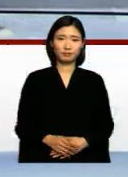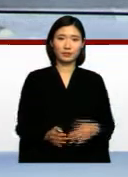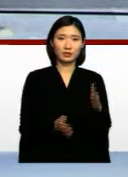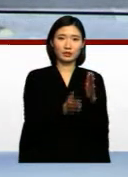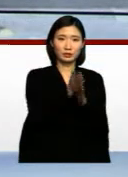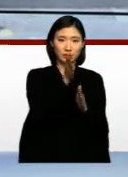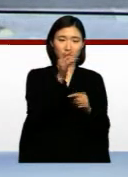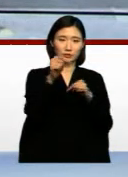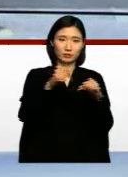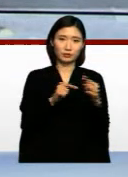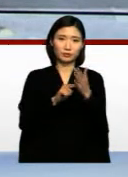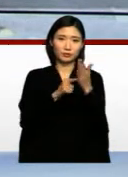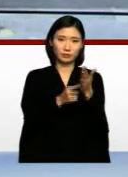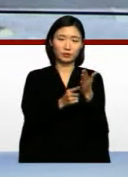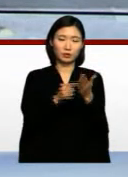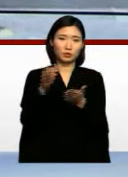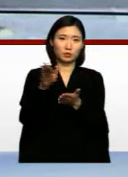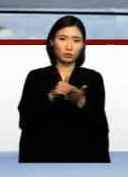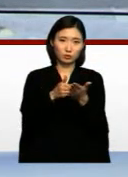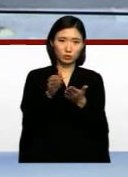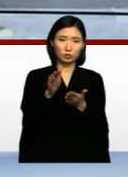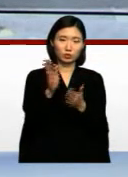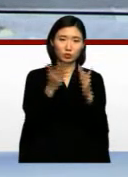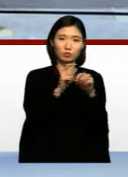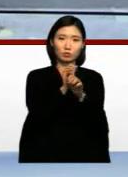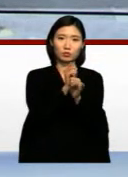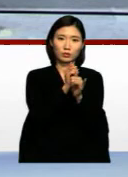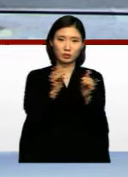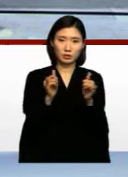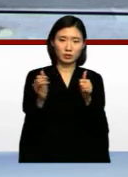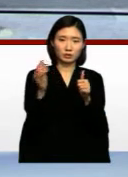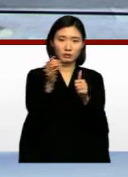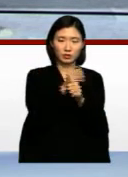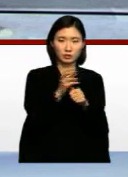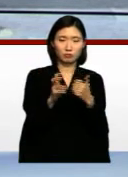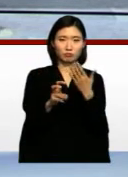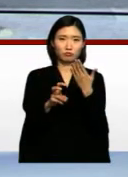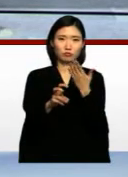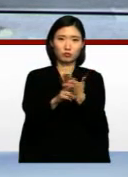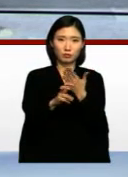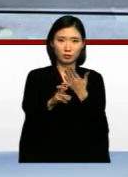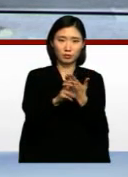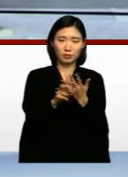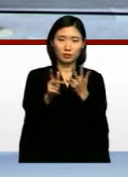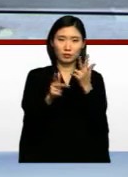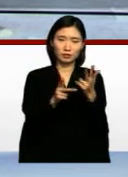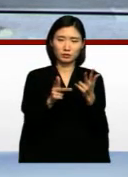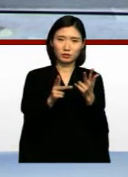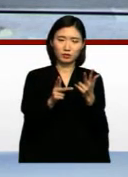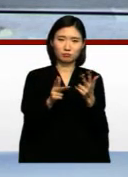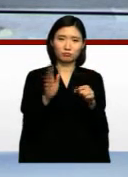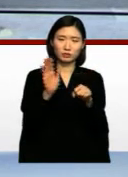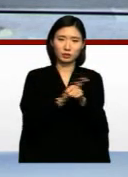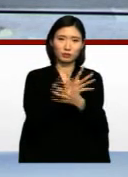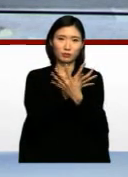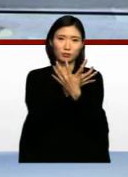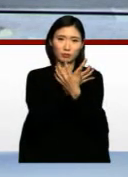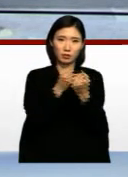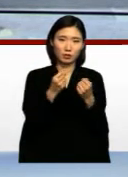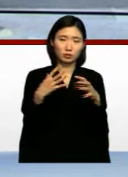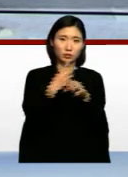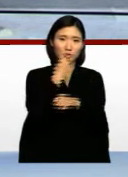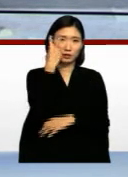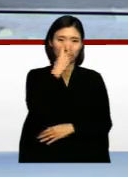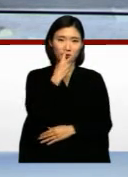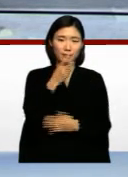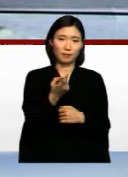시책 사업을 추진하던 동두천시 공무원이 입찰 부적격 업체에 부당하게 계약을 추진한 행정에 종합감사에